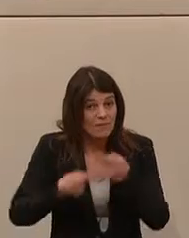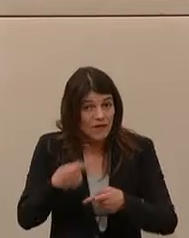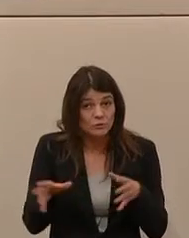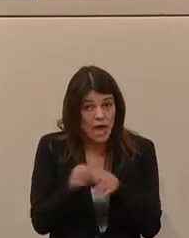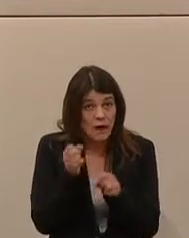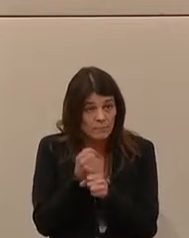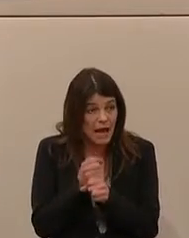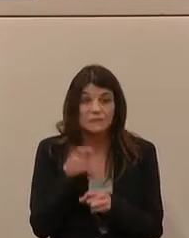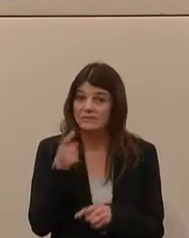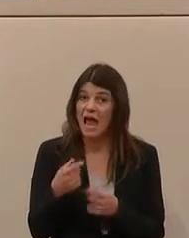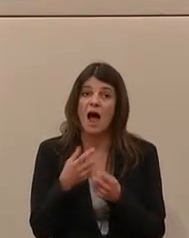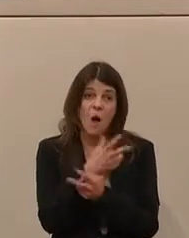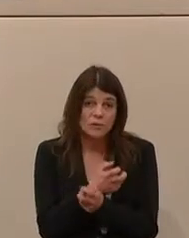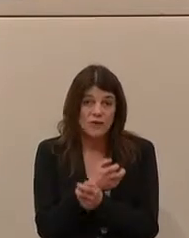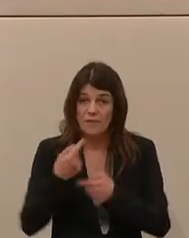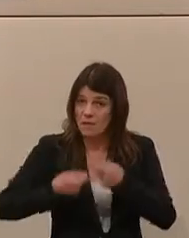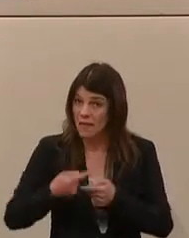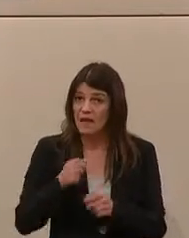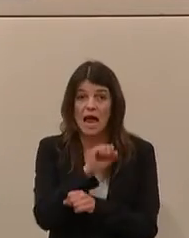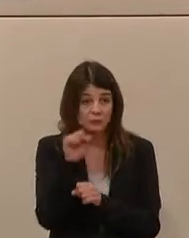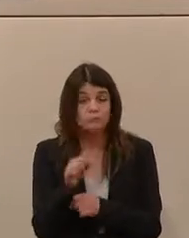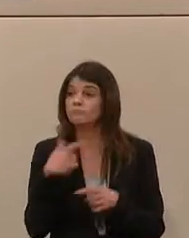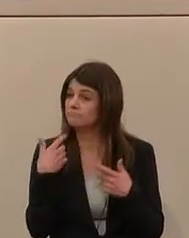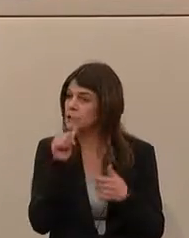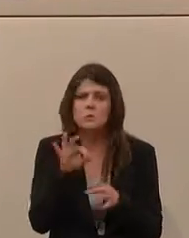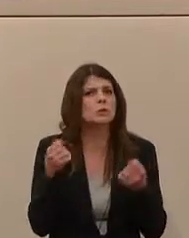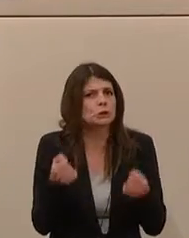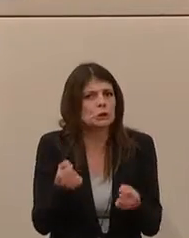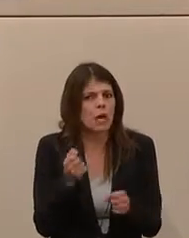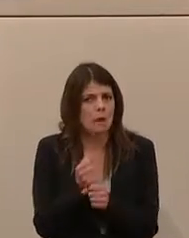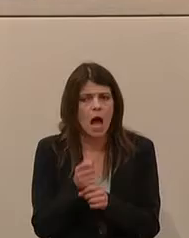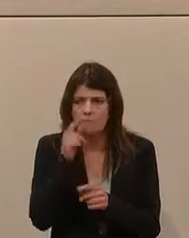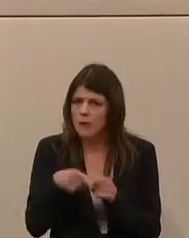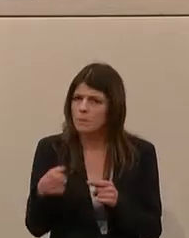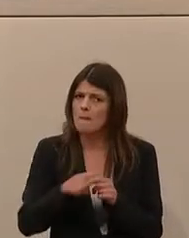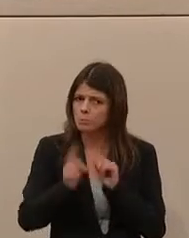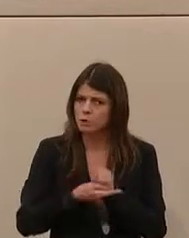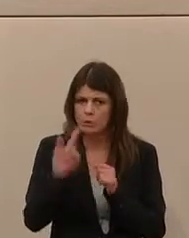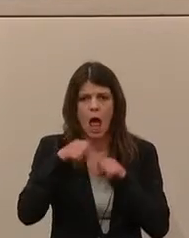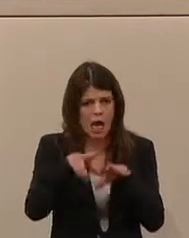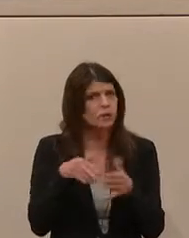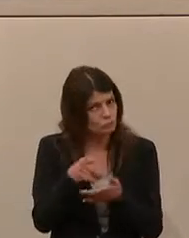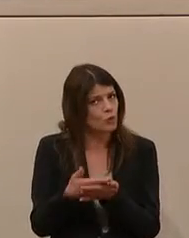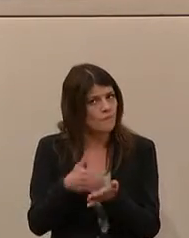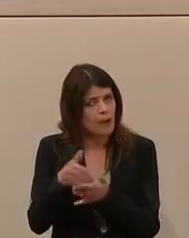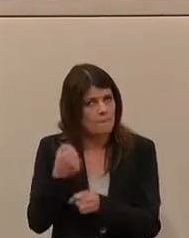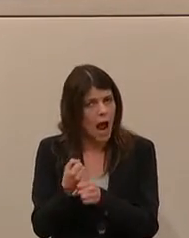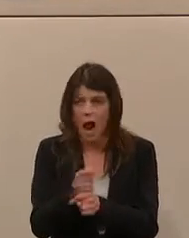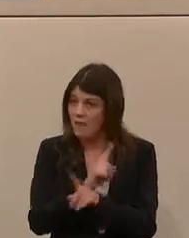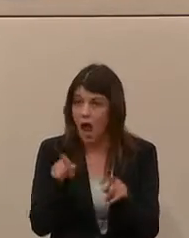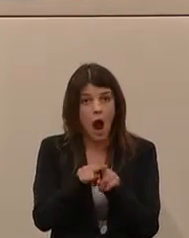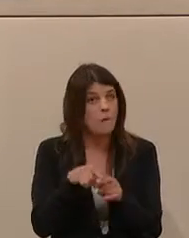Austrian Development Agency werden nicht nur sichergestellt, indem das Budget 2018 fortgeschrieben wird. Nein, es wird